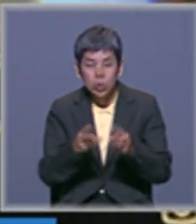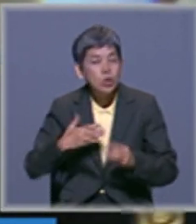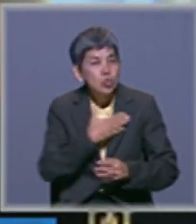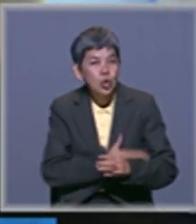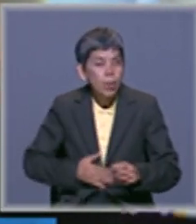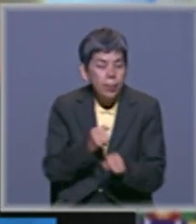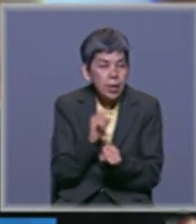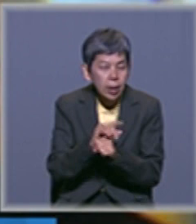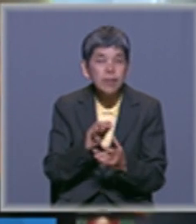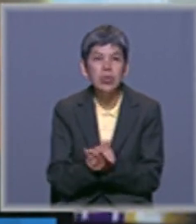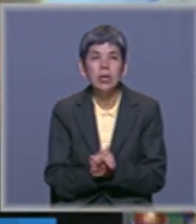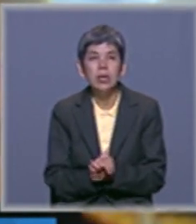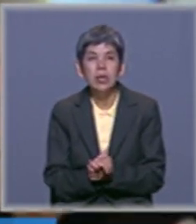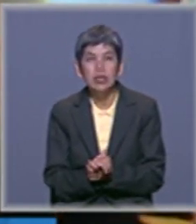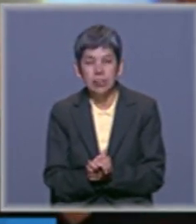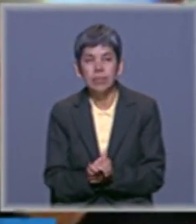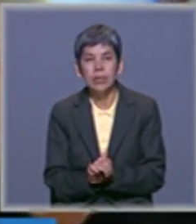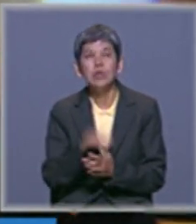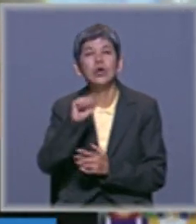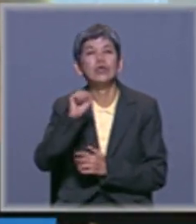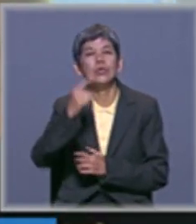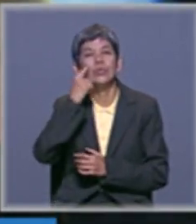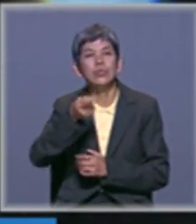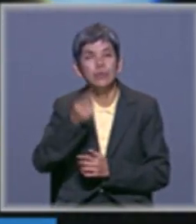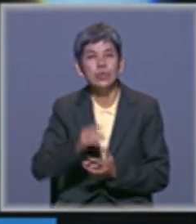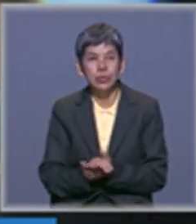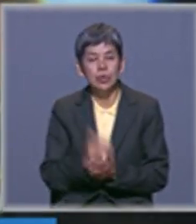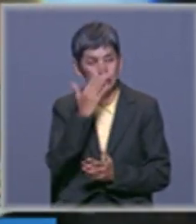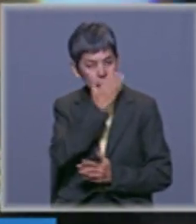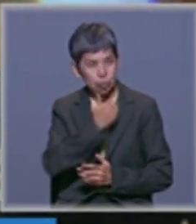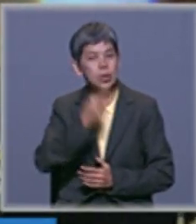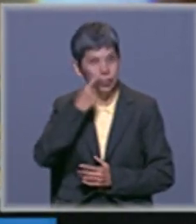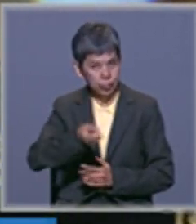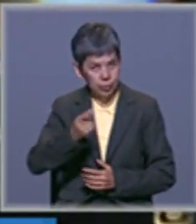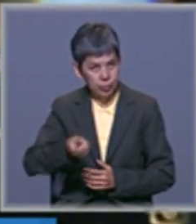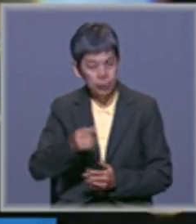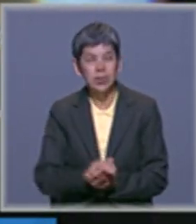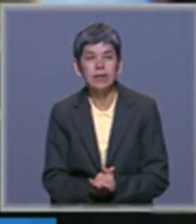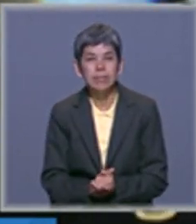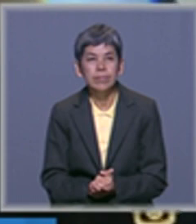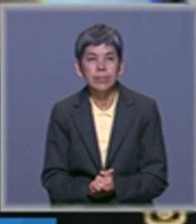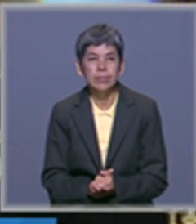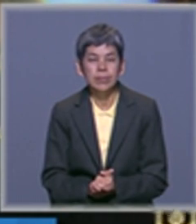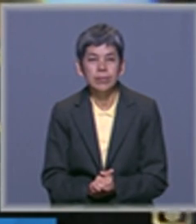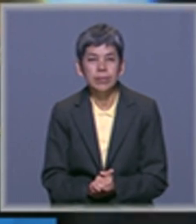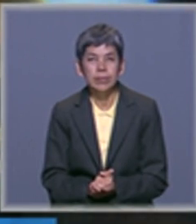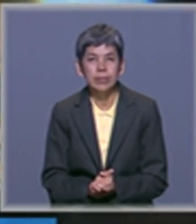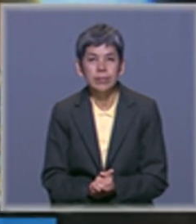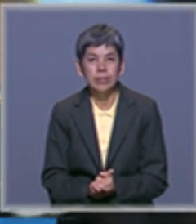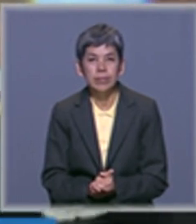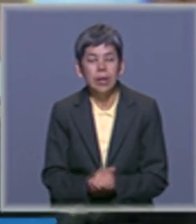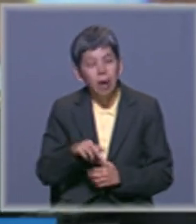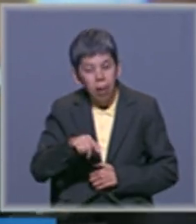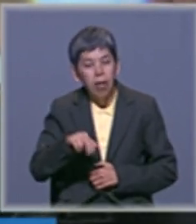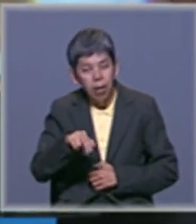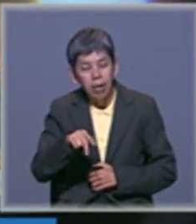ด ู แลส ุ ขภาพ แล้วสาวๆทำไมเราหายไปหนึ่ง พอแจ๋วกลับไปแล้ว ไม่ท ันกลับไปแล้ว เดี๋ยวกลับไปแล้ว พอแจ๋วกลับไปแล ้ ว เดินไม่ไหว พอแ